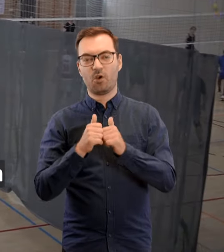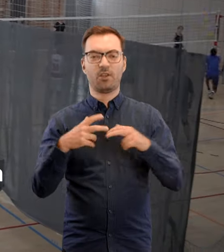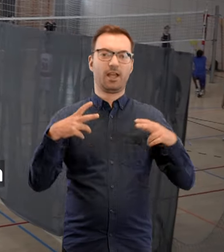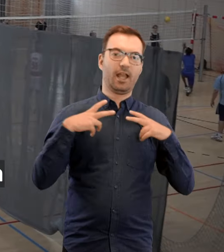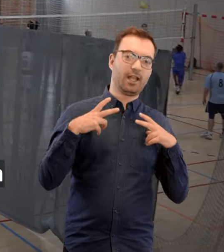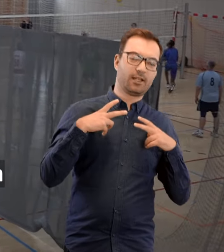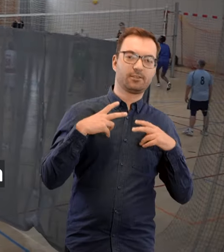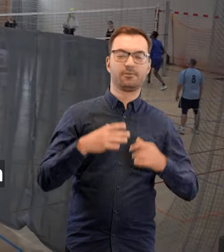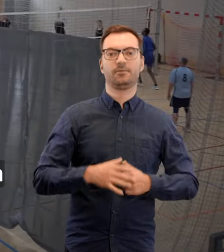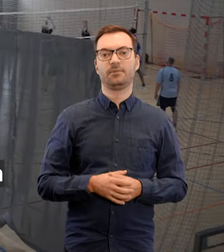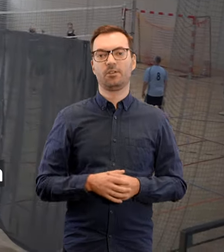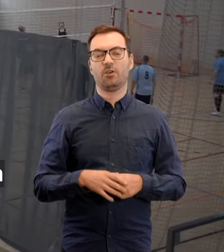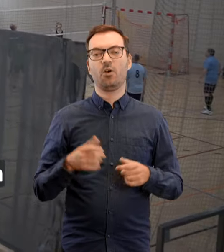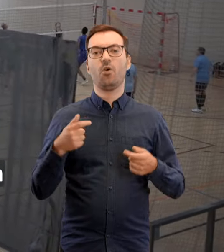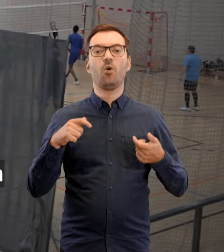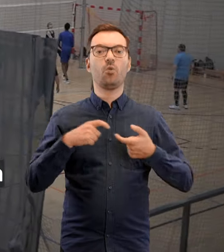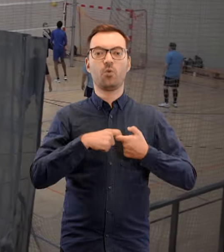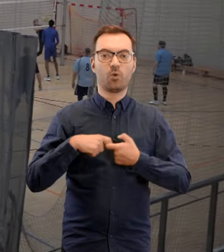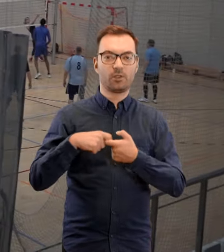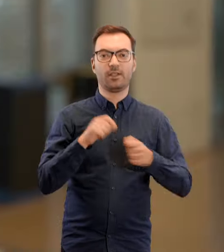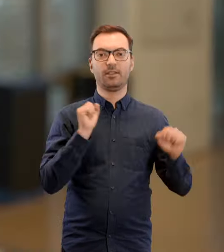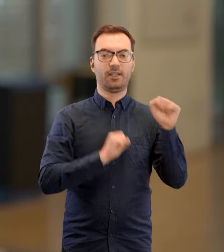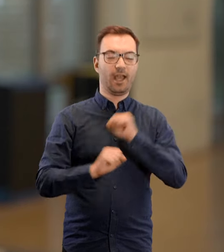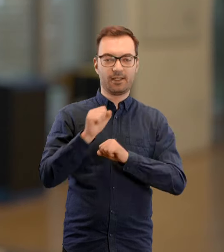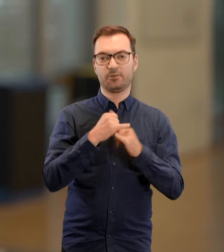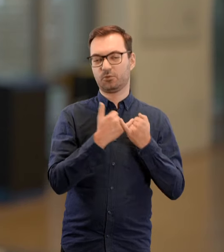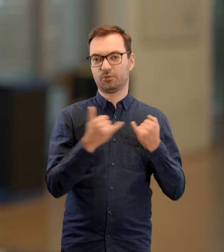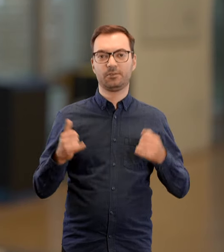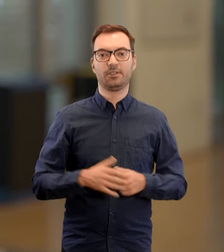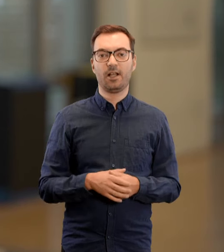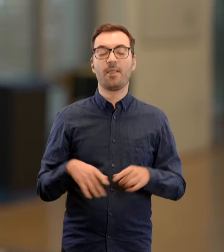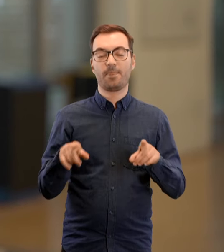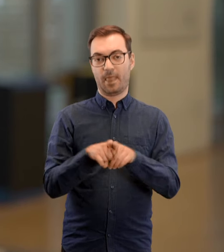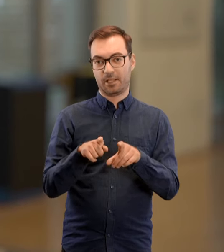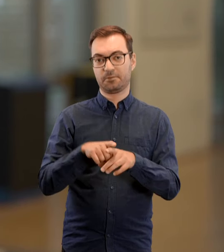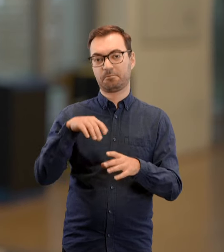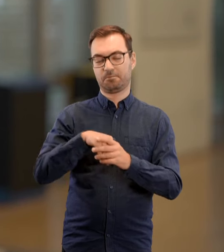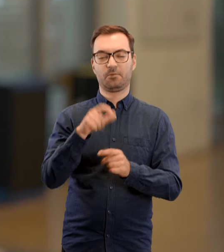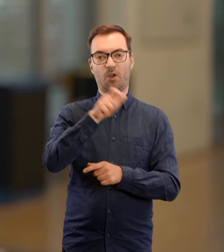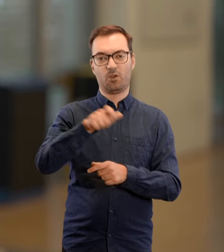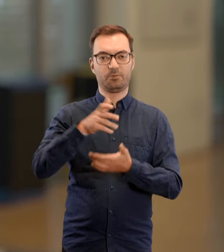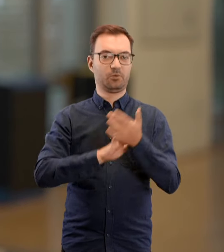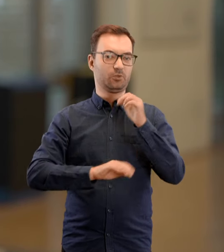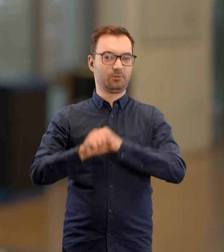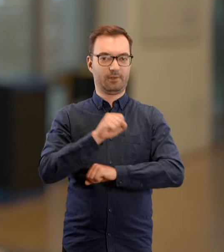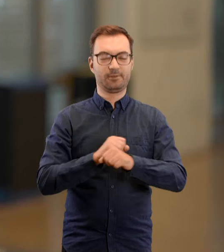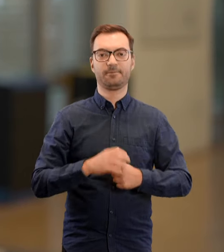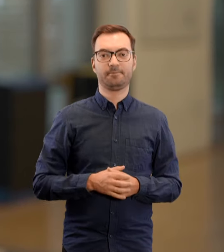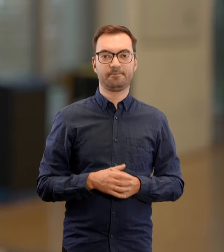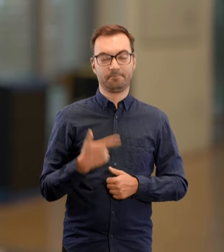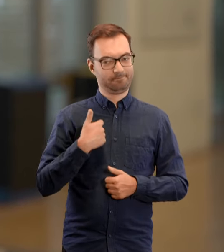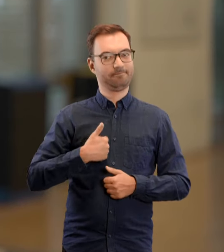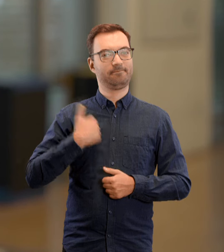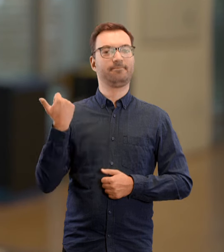sportowo-rekreacyjnych i turniejów, treningów sportowych, również dla osób z niepełnosprawnościami. Możemy się pochwalić